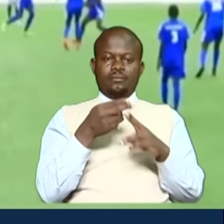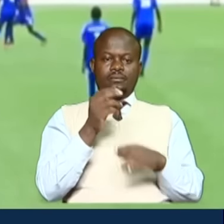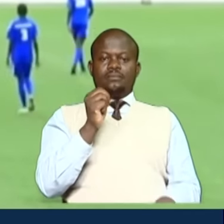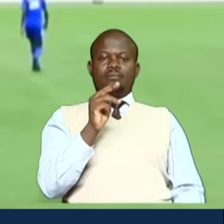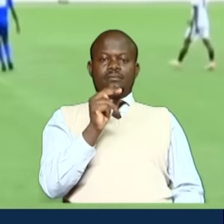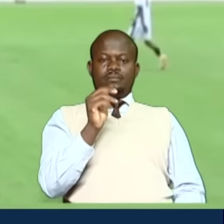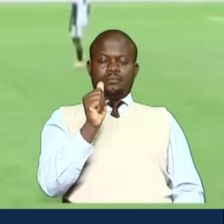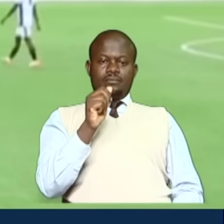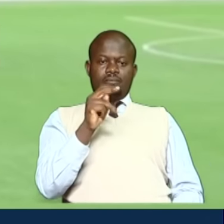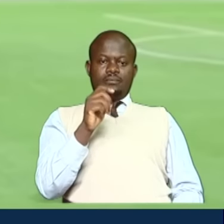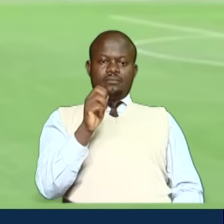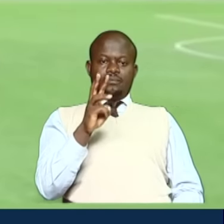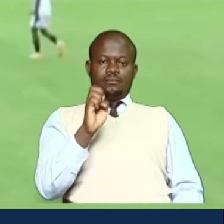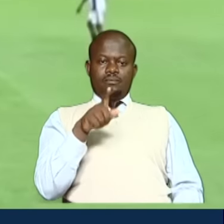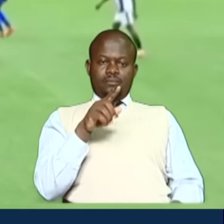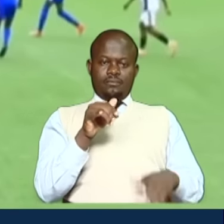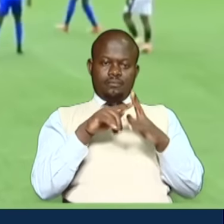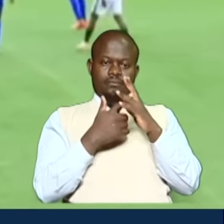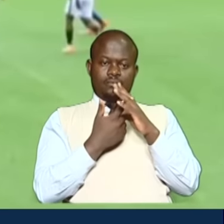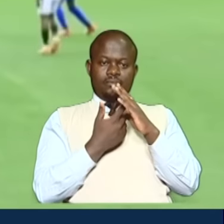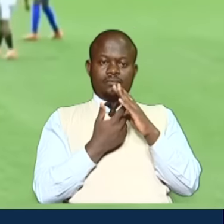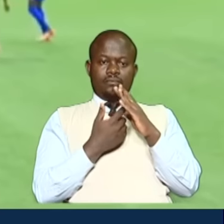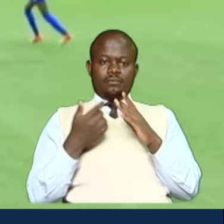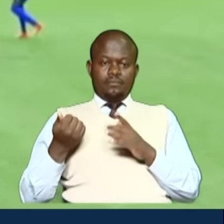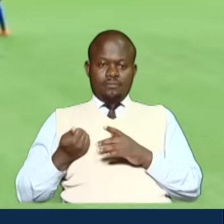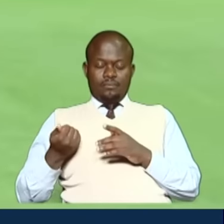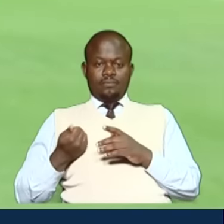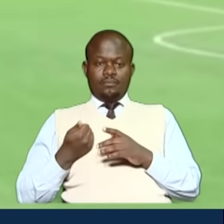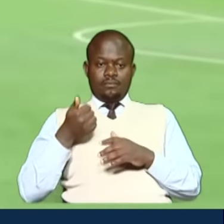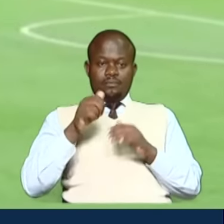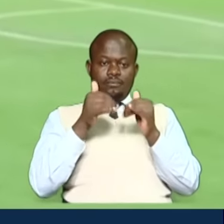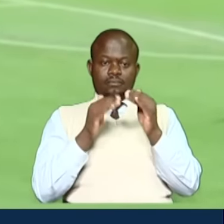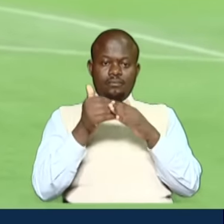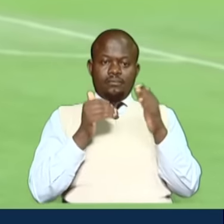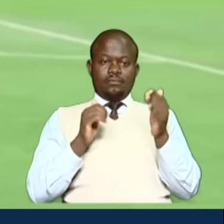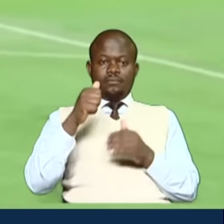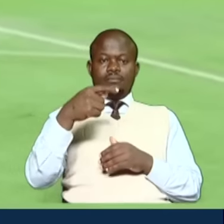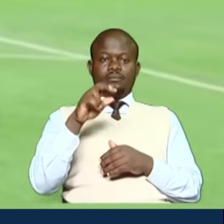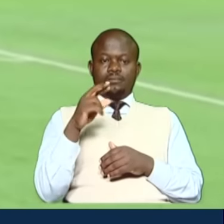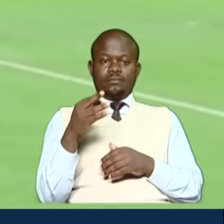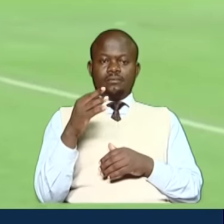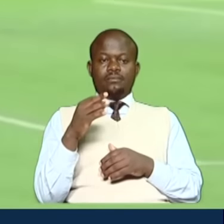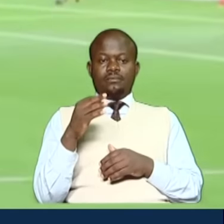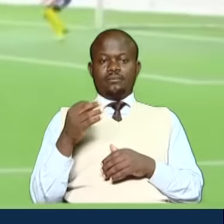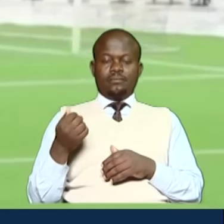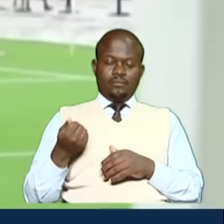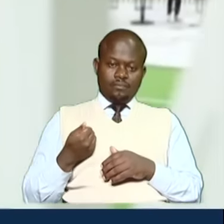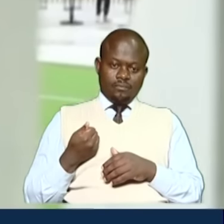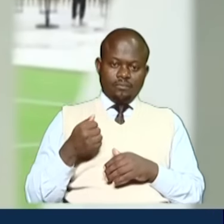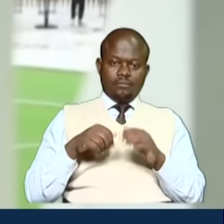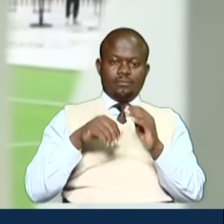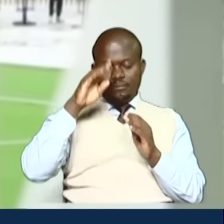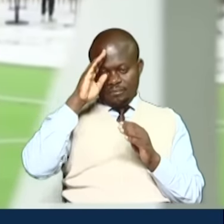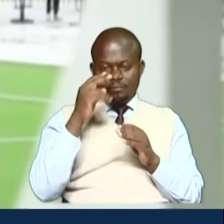Alphonse. Ni irushanwa rero ryatangiye abakobwa nibo bakinnye imbere ya APR mu bakobwa itsinda Police ibitego 2-1,